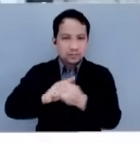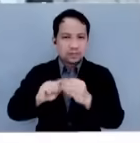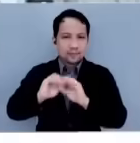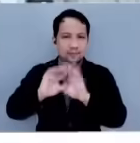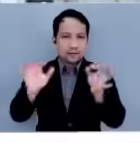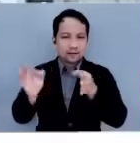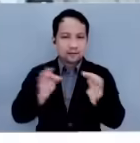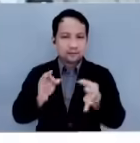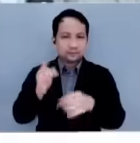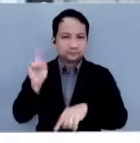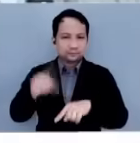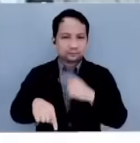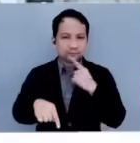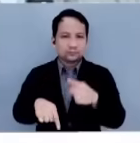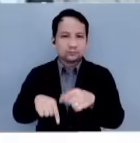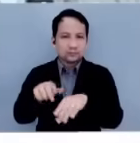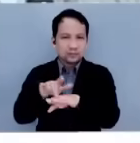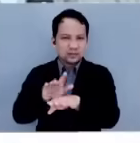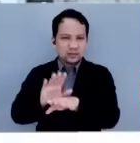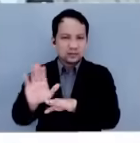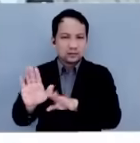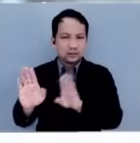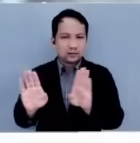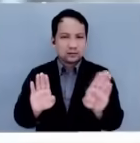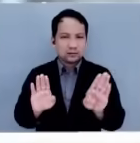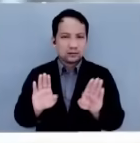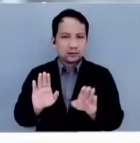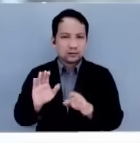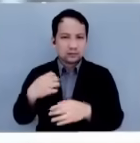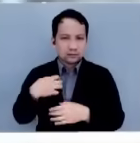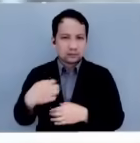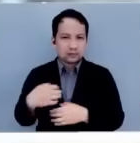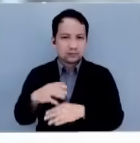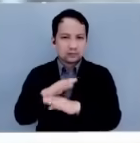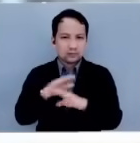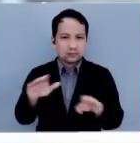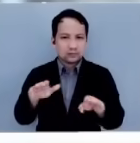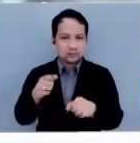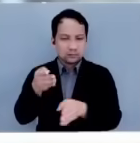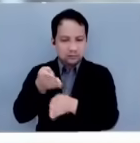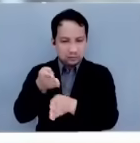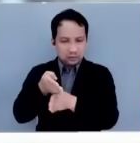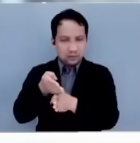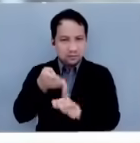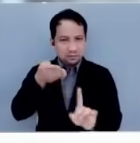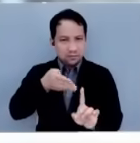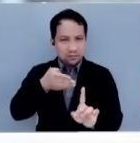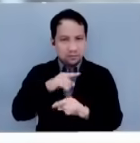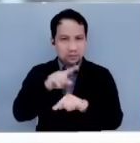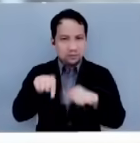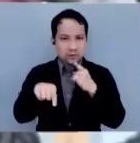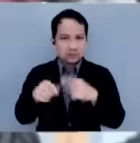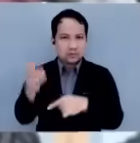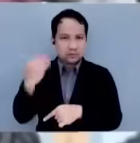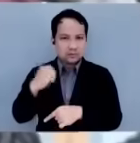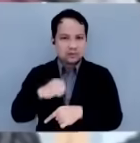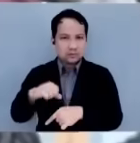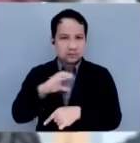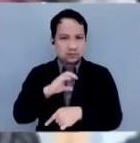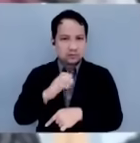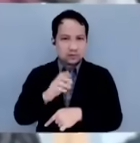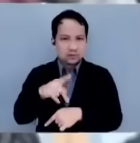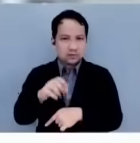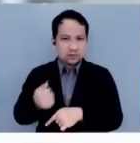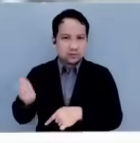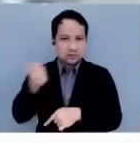bato na hindi bini-baby ang mga sangkot na pulis wala akong bias dito kahit akp ako lang